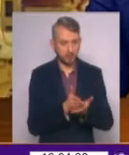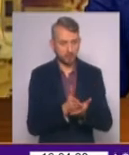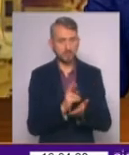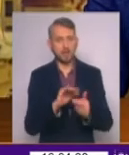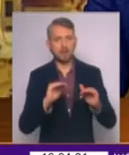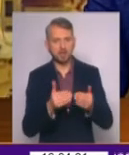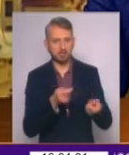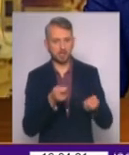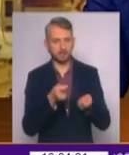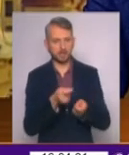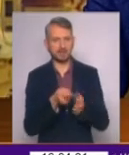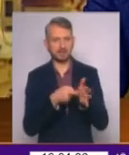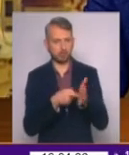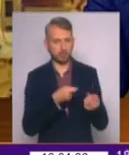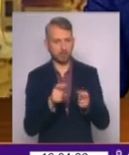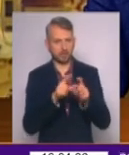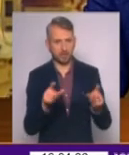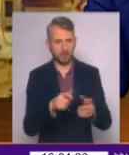мінімум, керівник слідчого управління.